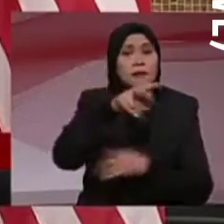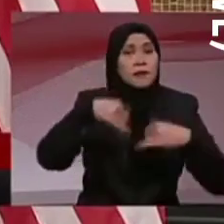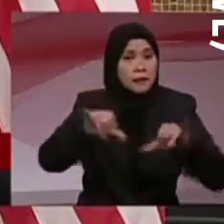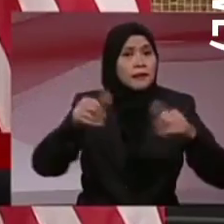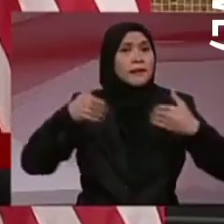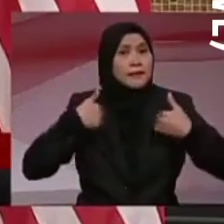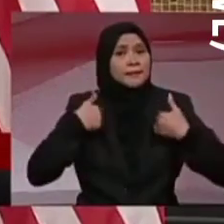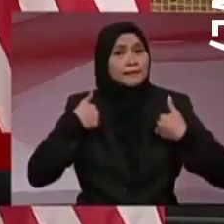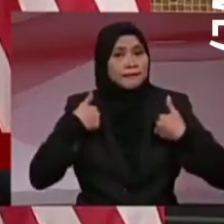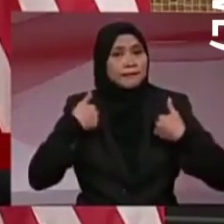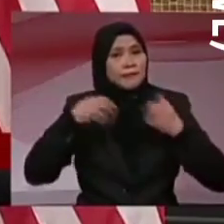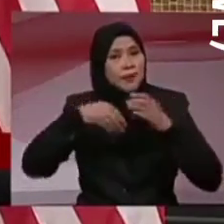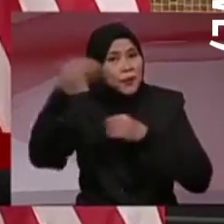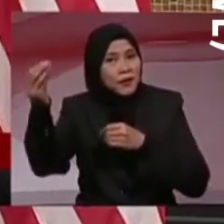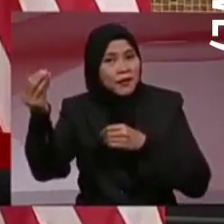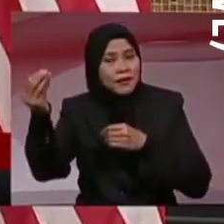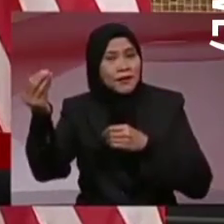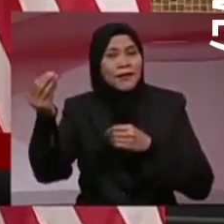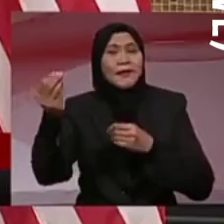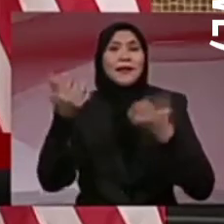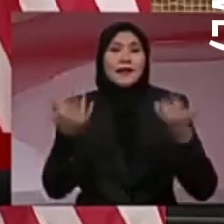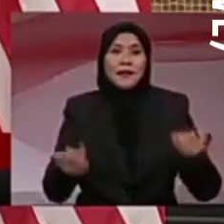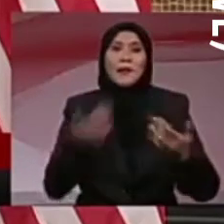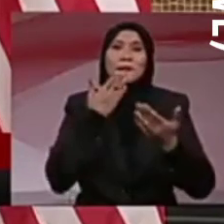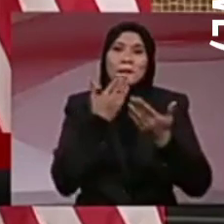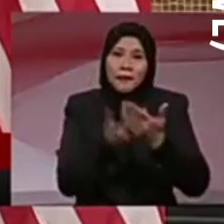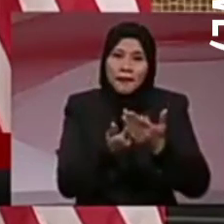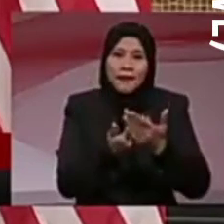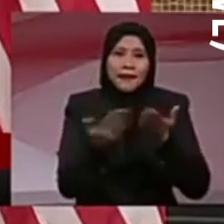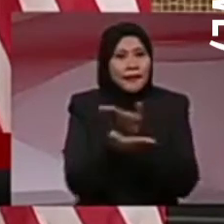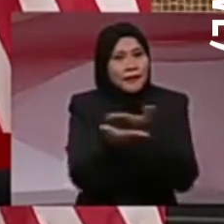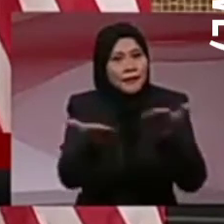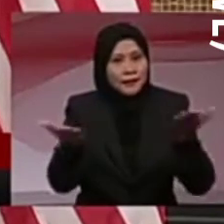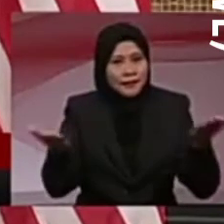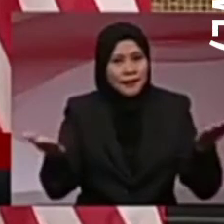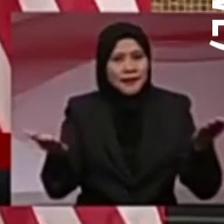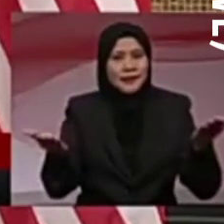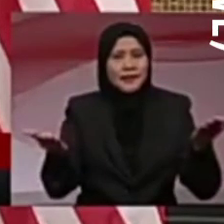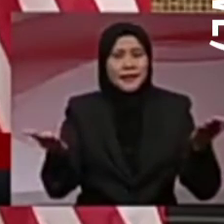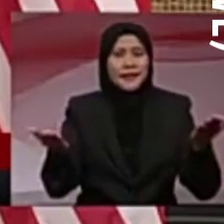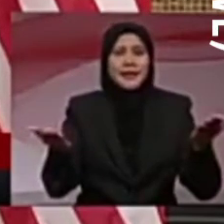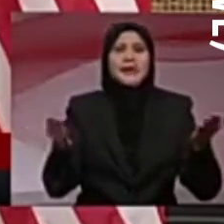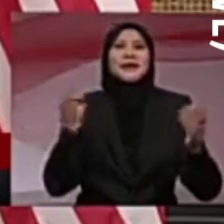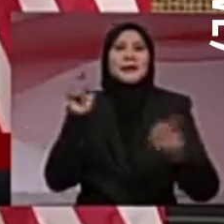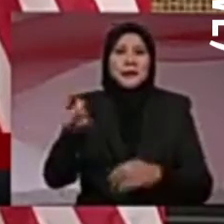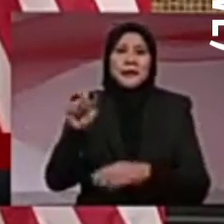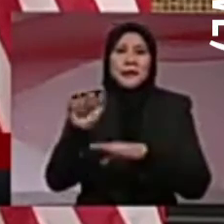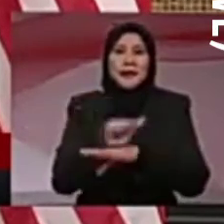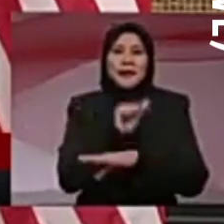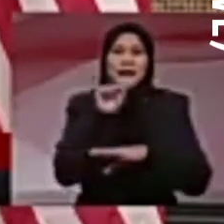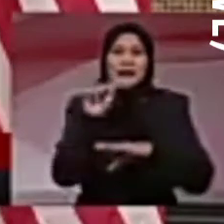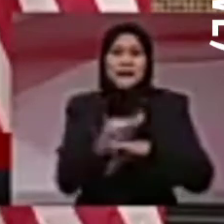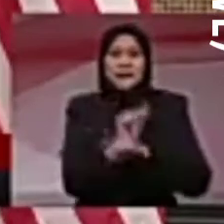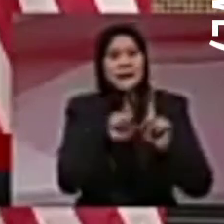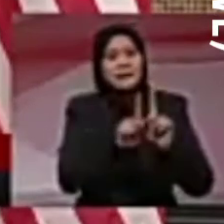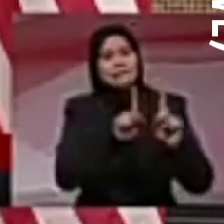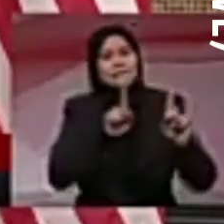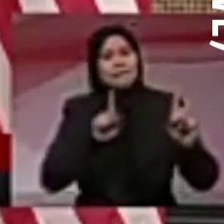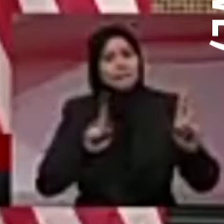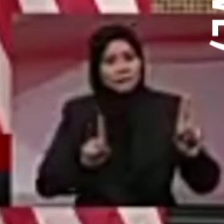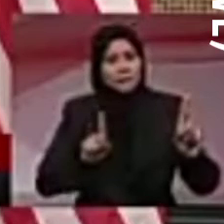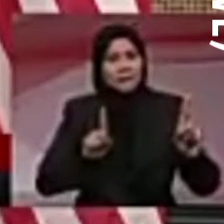kita jadi demi kebaikan anda dan kita semua senantiasa lah amalkan penjarakan